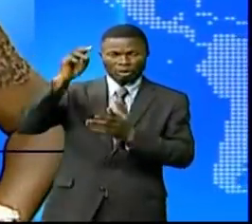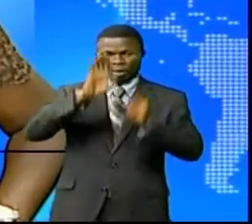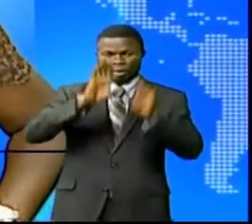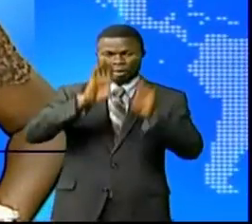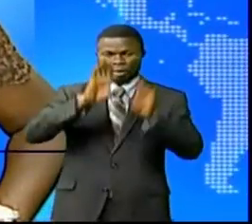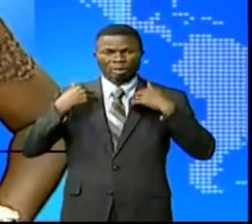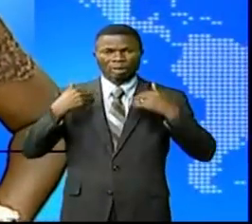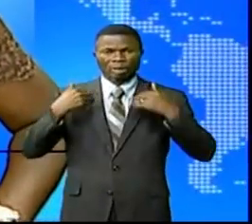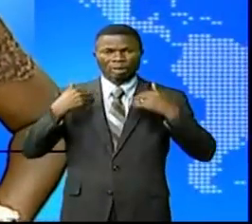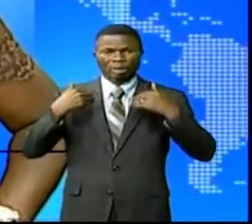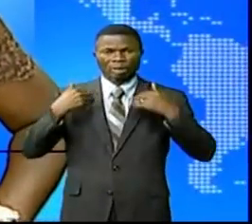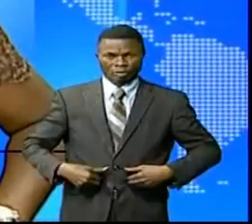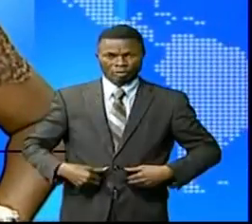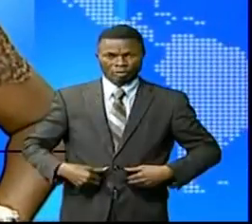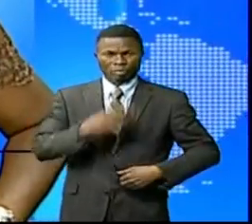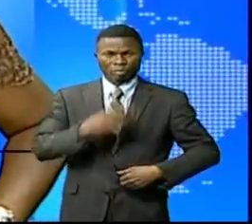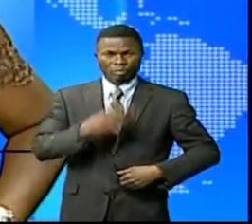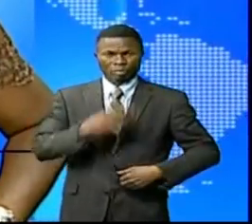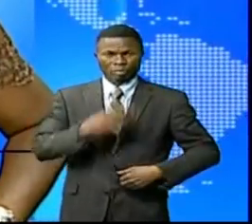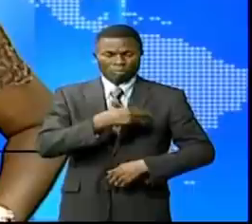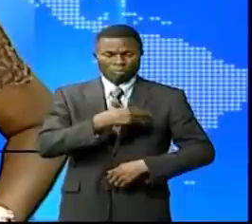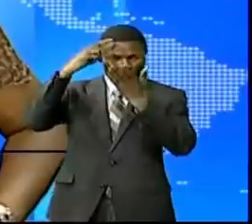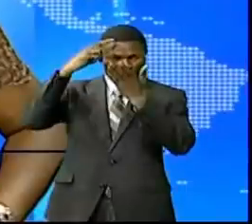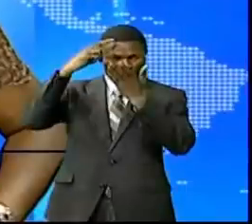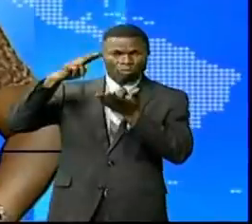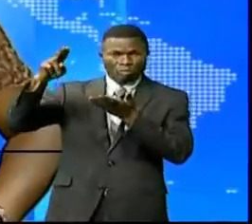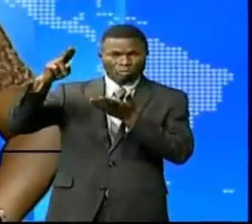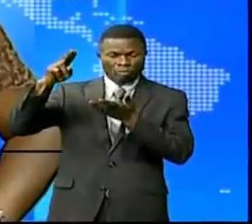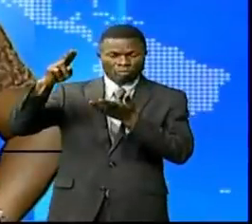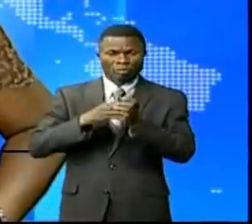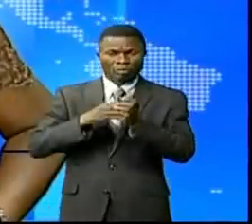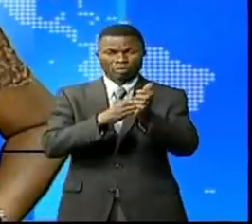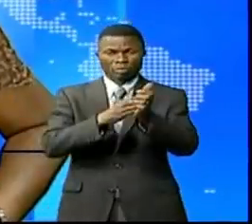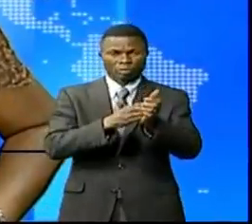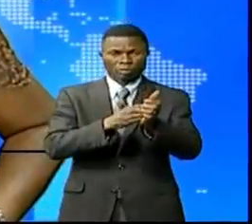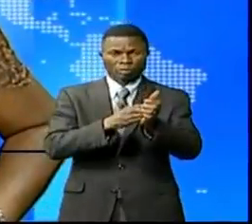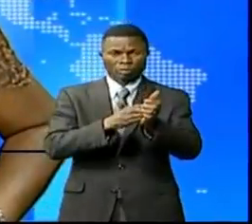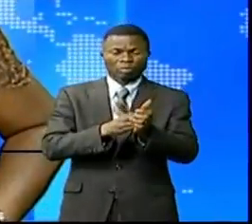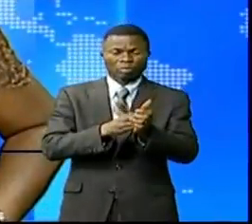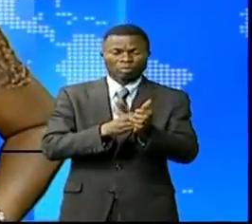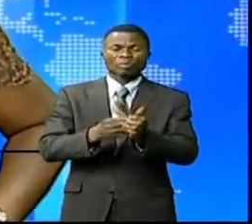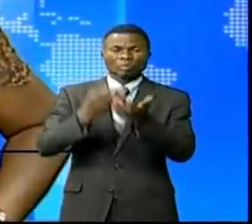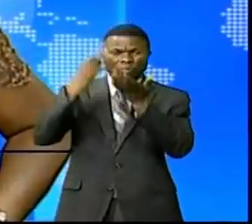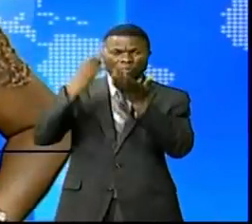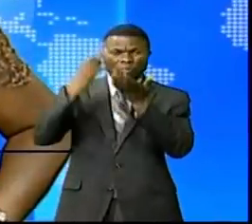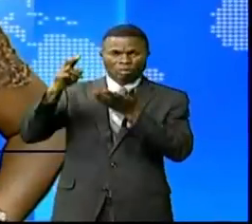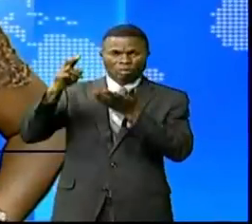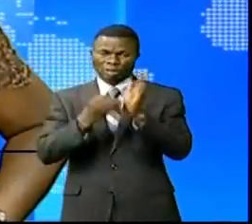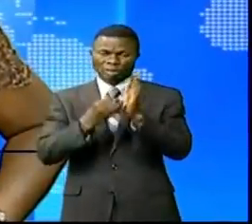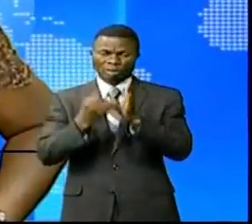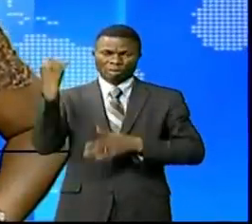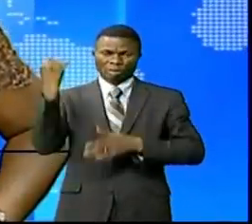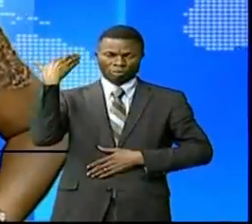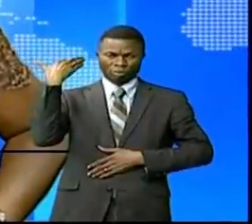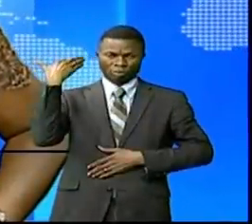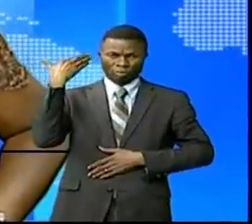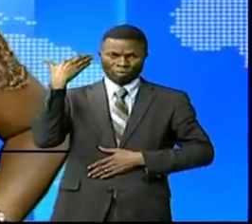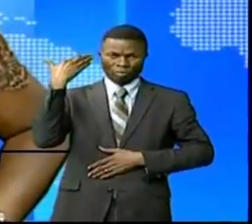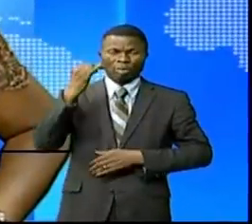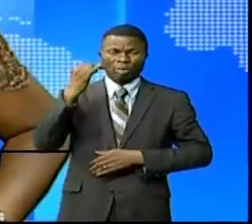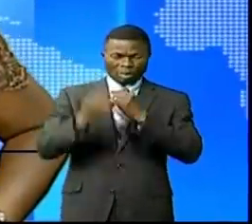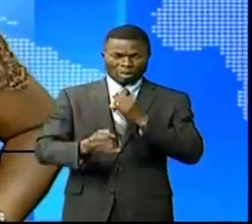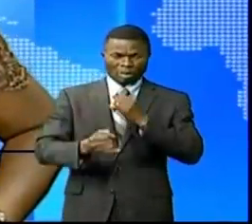santé de la Croix-Rouge et l'Université Leadership Academia, toujours le samedi dernier lors de la